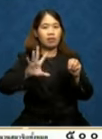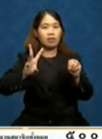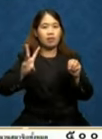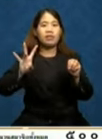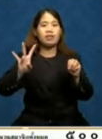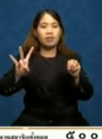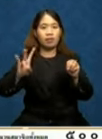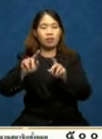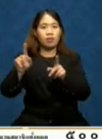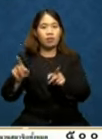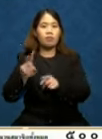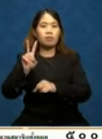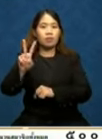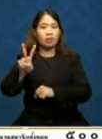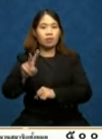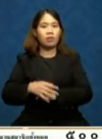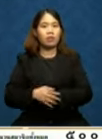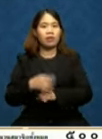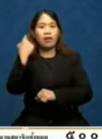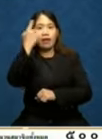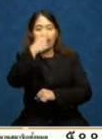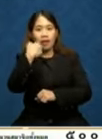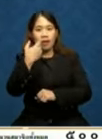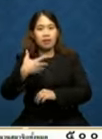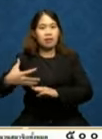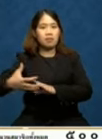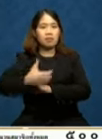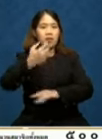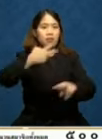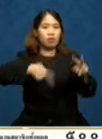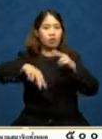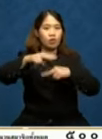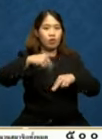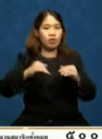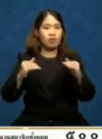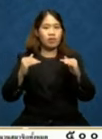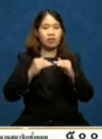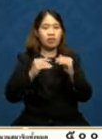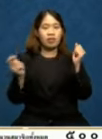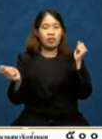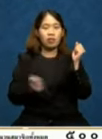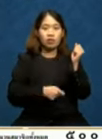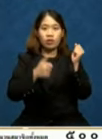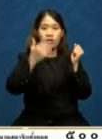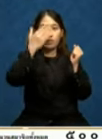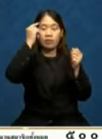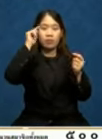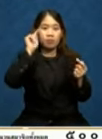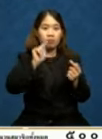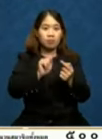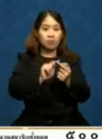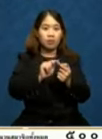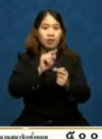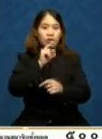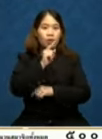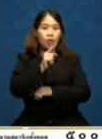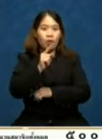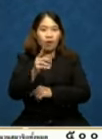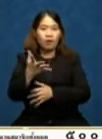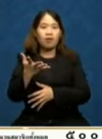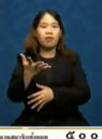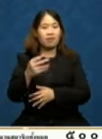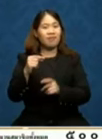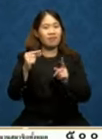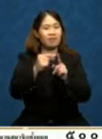วงเล็บ2ครับผู้ใช้อำนาจการปกครองมีสิทธิ์ทำโทษบุตรตามสมควรเพื่อกล่าวสั่งสอนคำนี้